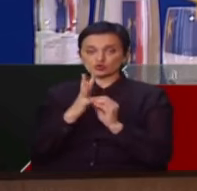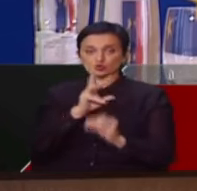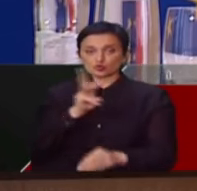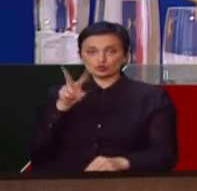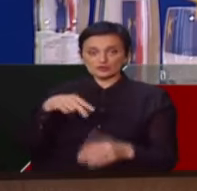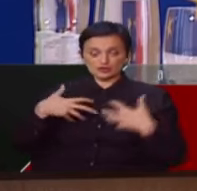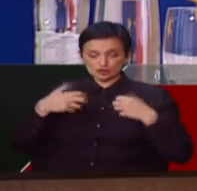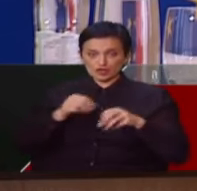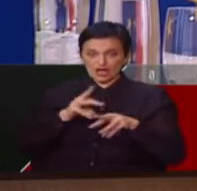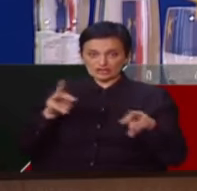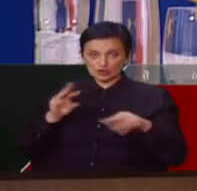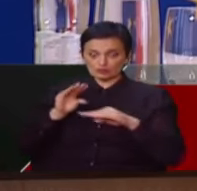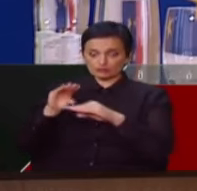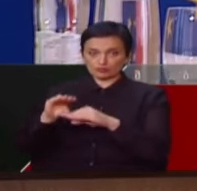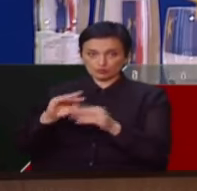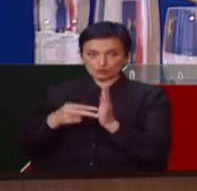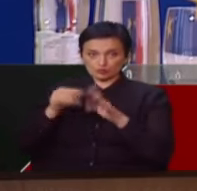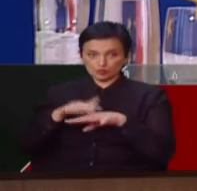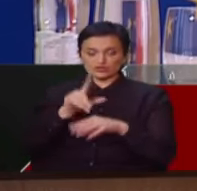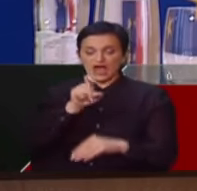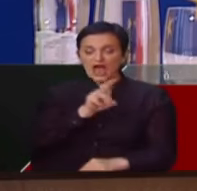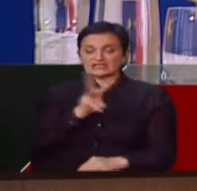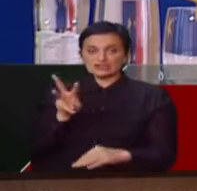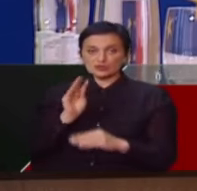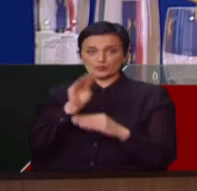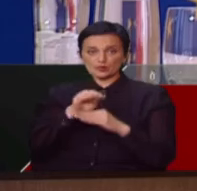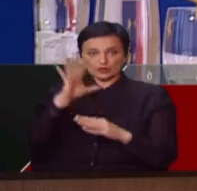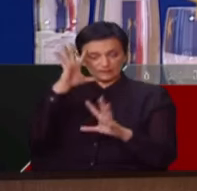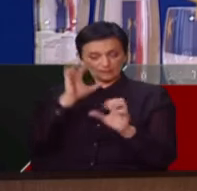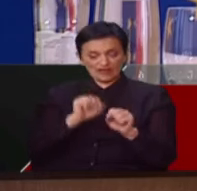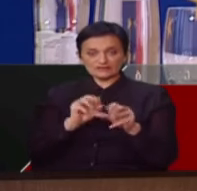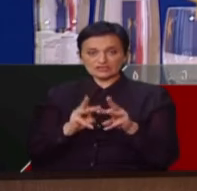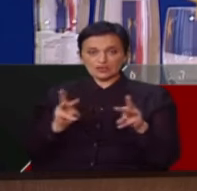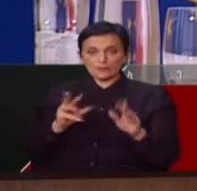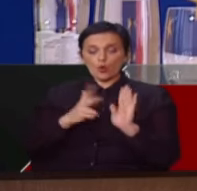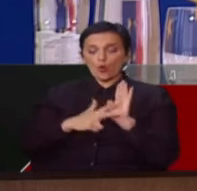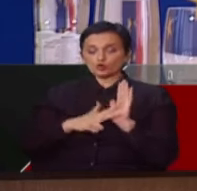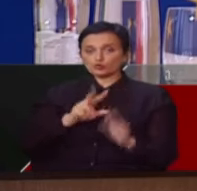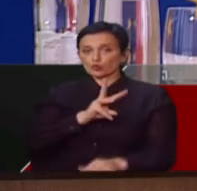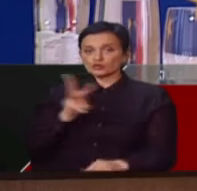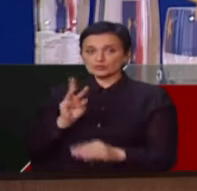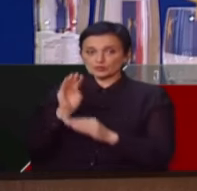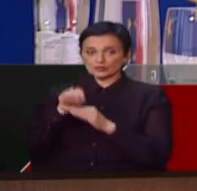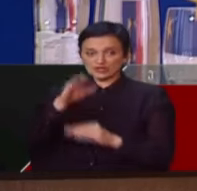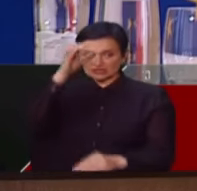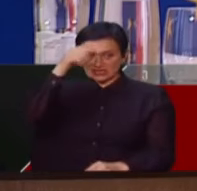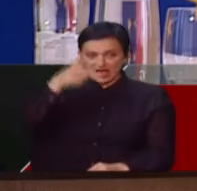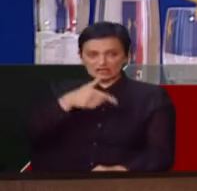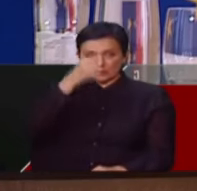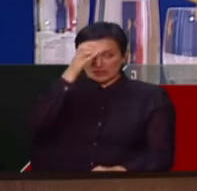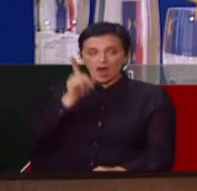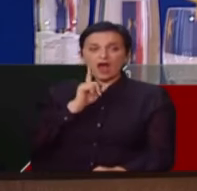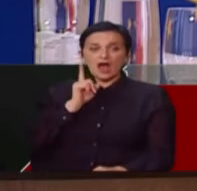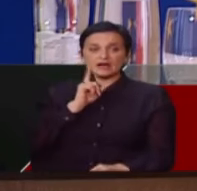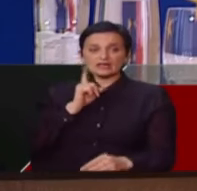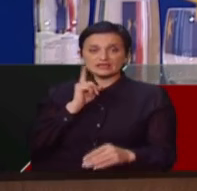გაიზრდება ჯანდაცვის სამინისტროს ბიუჯეტი, 100 მილიონი დაემატება თავდაცვის სამინისტროს, 80 მილიონი დაემატება განათლების მეცნიერების და